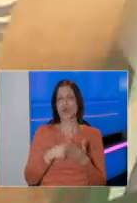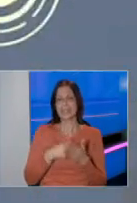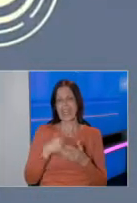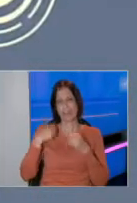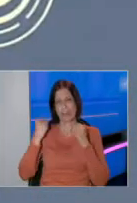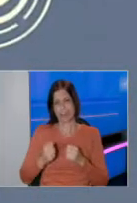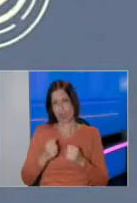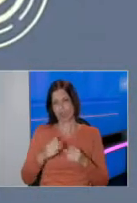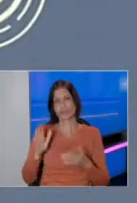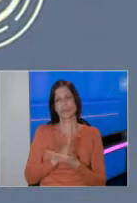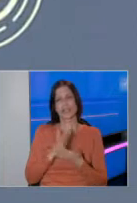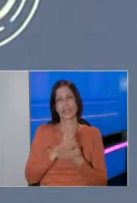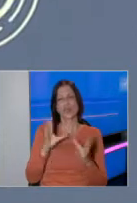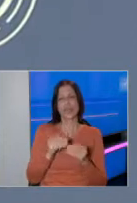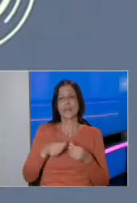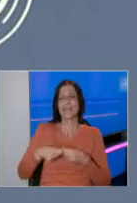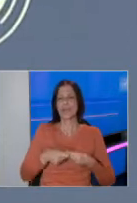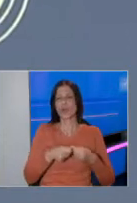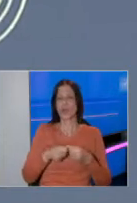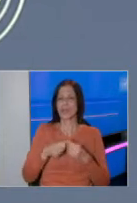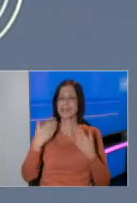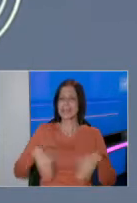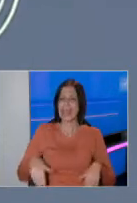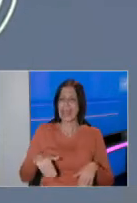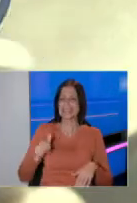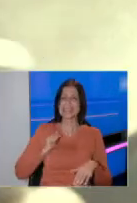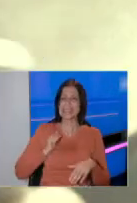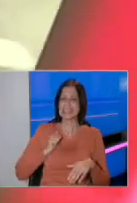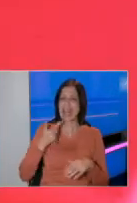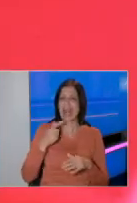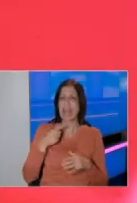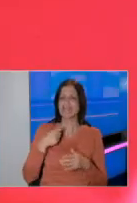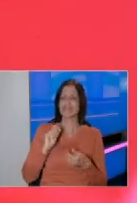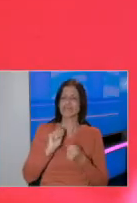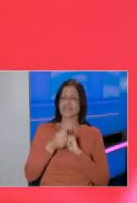נכי צה"ל על מתווה עדכון לתגבולי הנכים לשנת